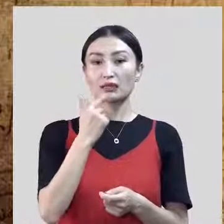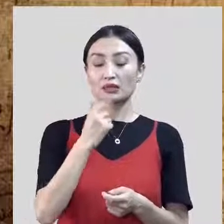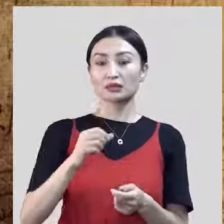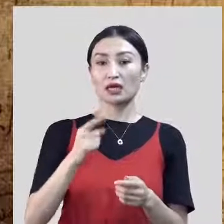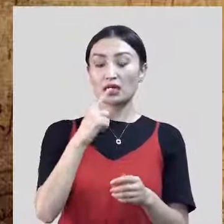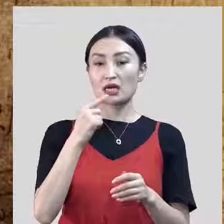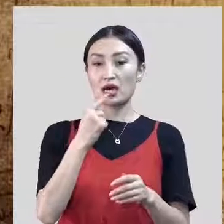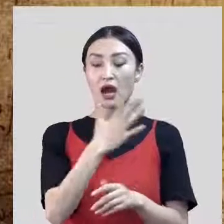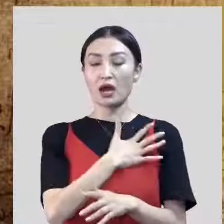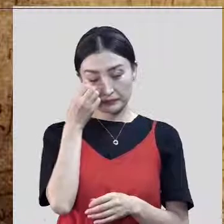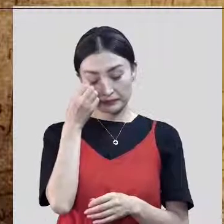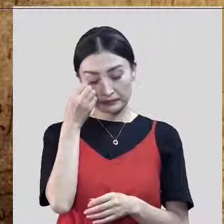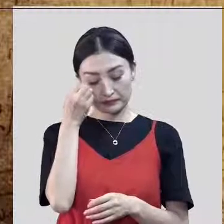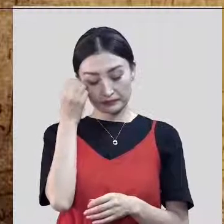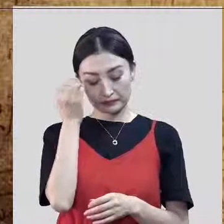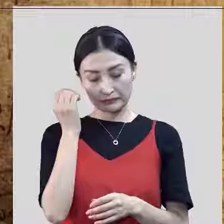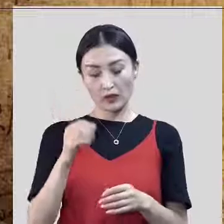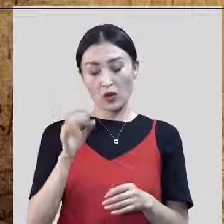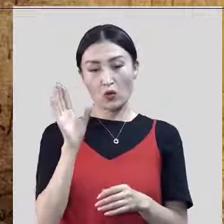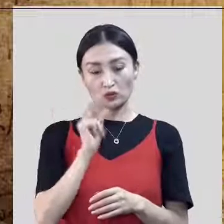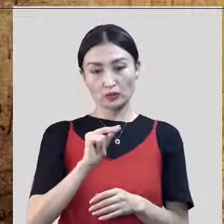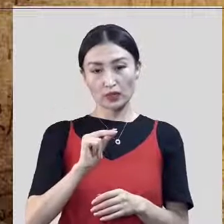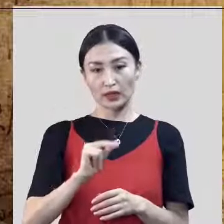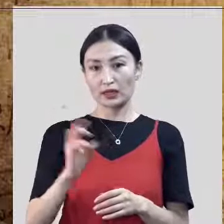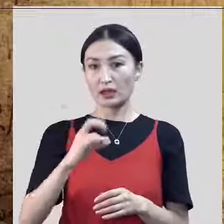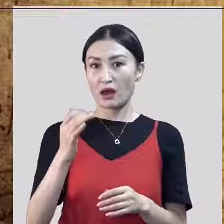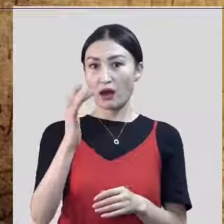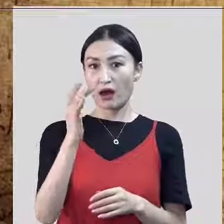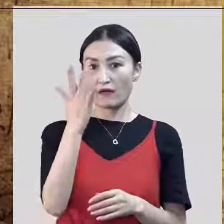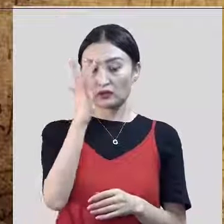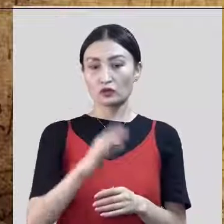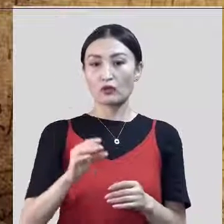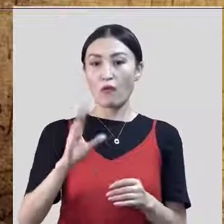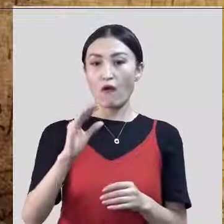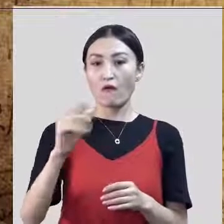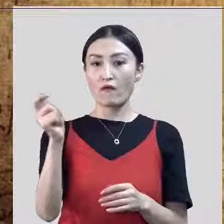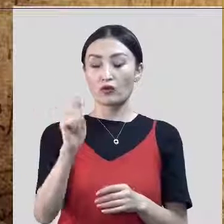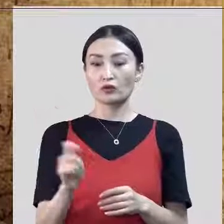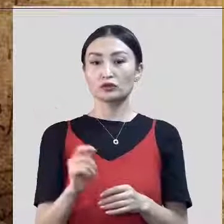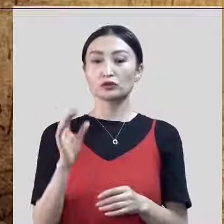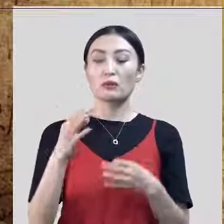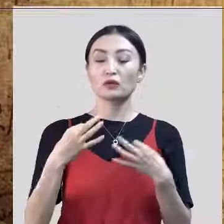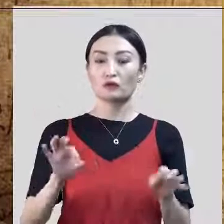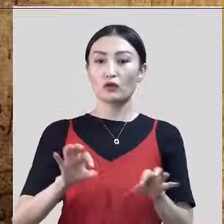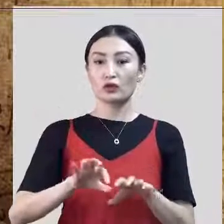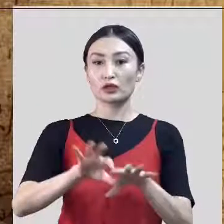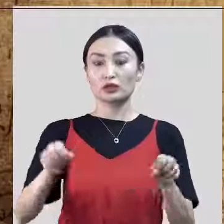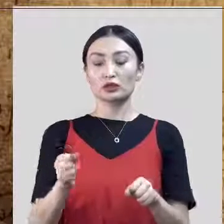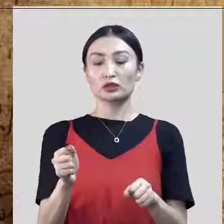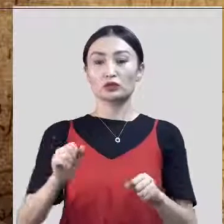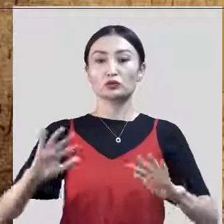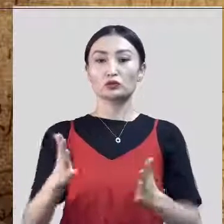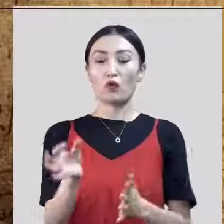был взят омск успехи на на восточном фронте позволили переломить ситуацию в пользу